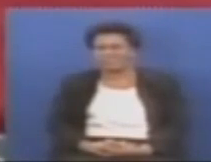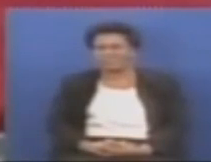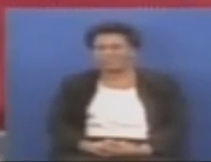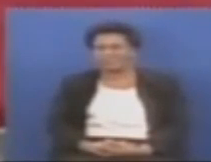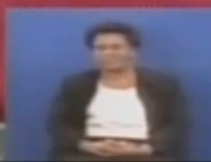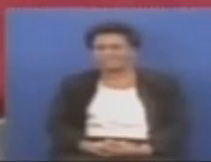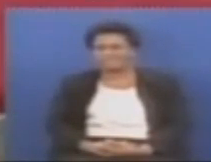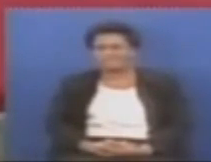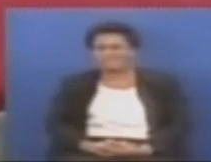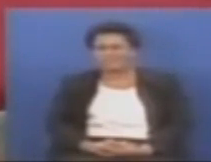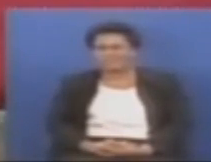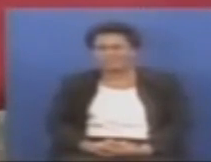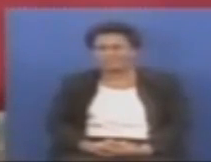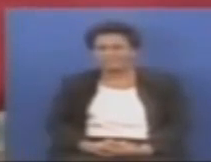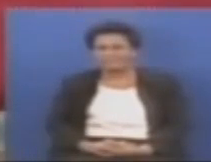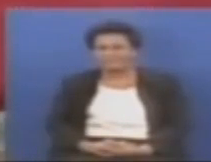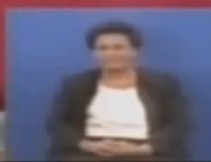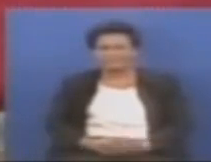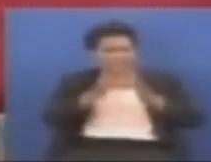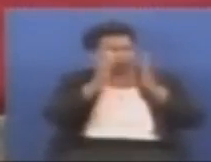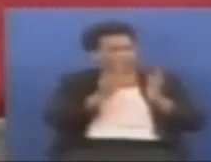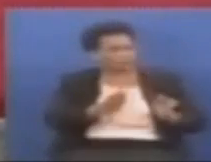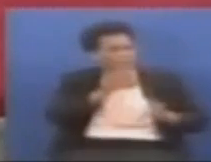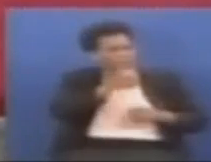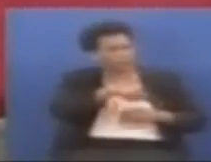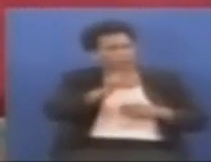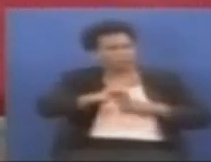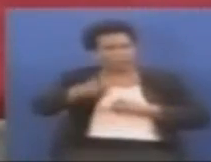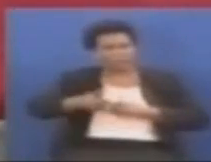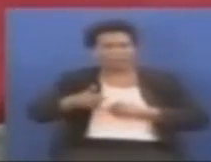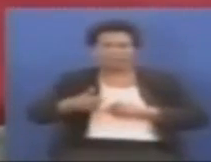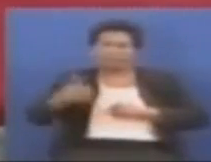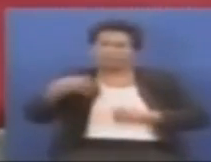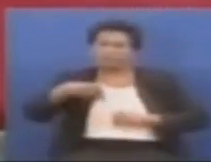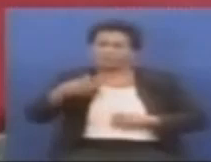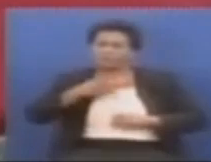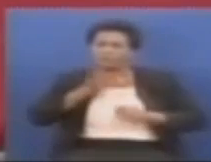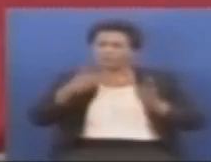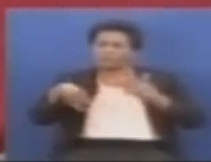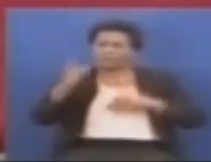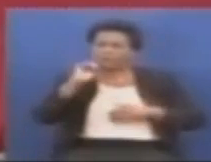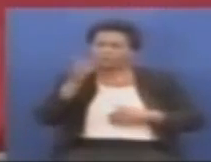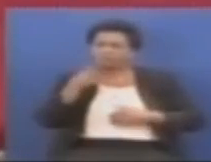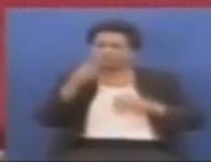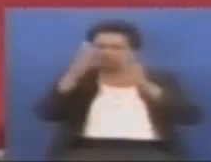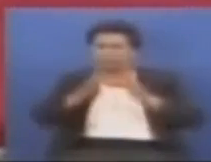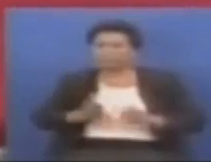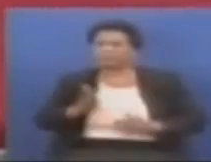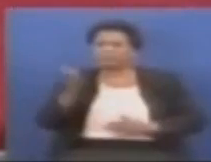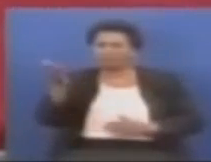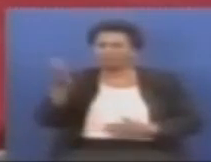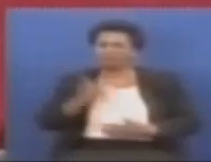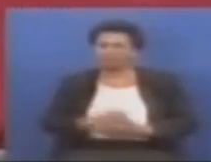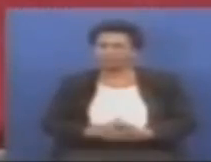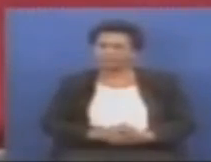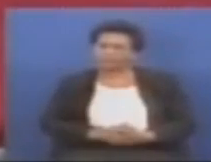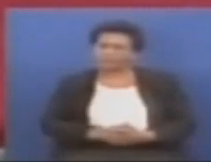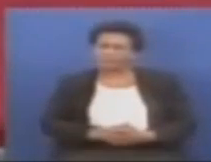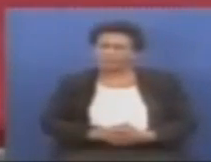Mheshimiwa Spika, kwa niaba ya Waziri wa Nchi Ofisi ya Rais TAMISEMI, naomba kujibu swali la Mheshimiwa Martha Moses Mlata mbunge wa viti maalum kama